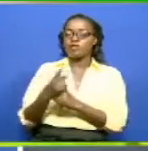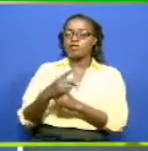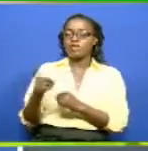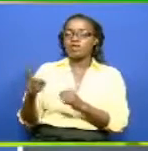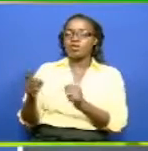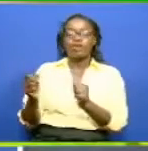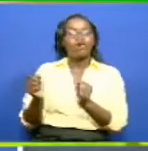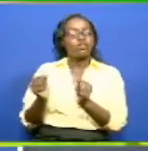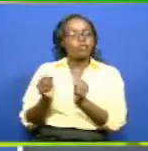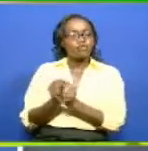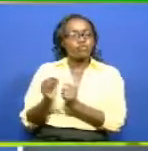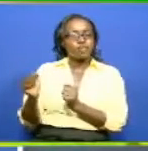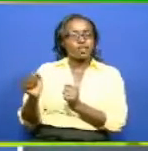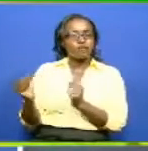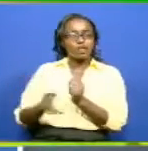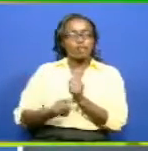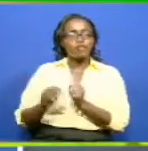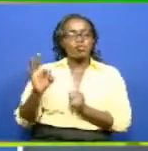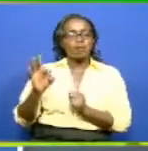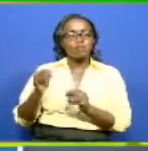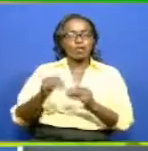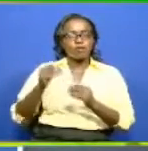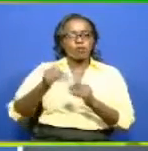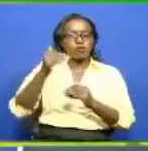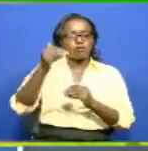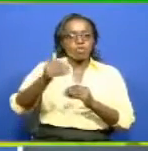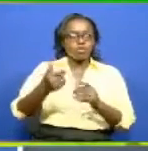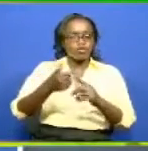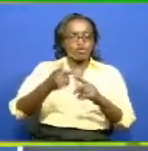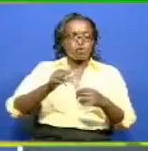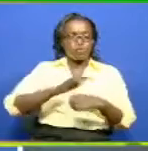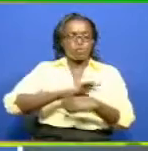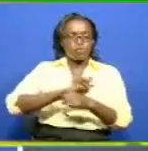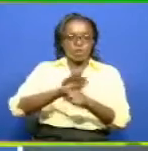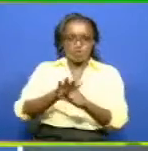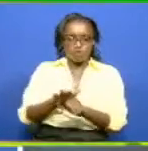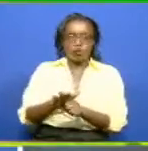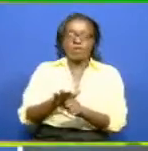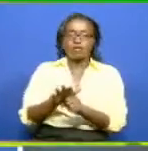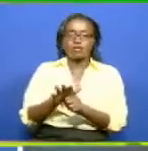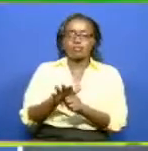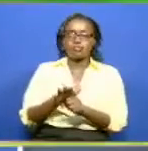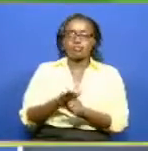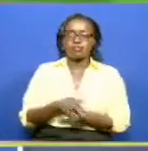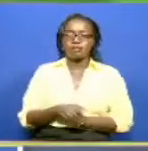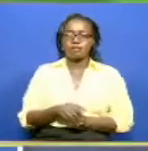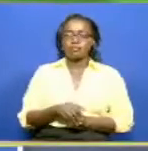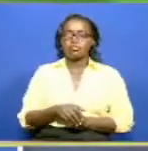15 mwezi Machi, lakini yakaahirishwa kutokana na janga la virusi vya corona.